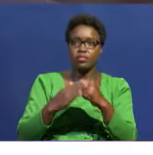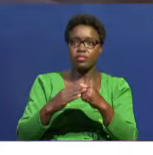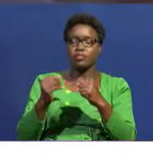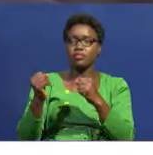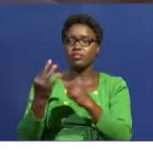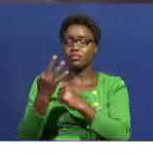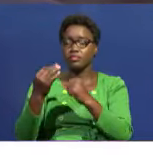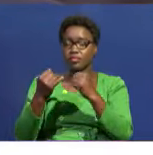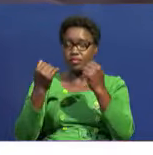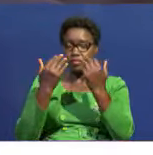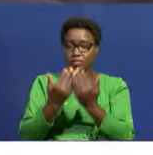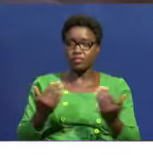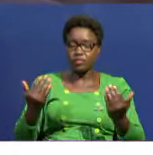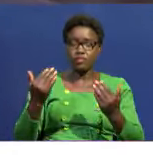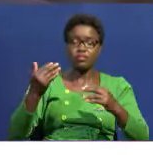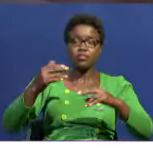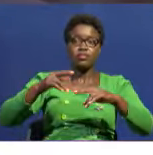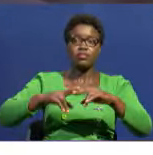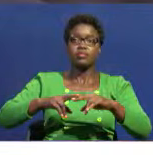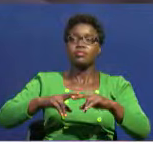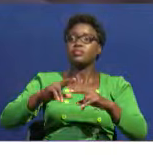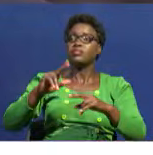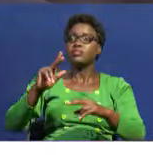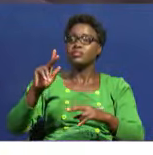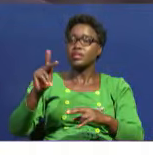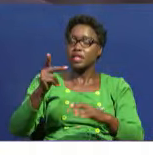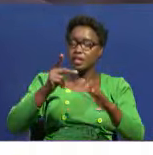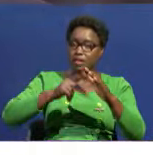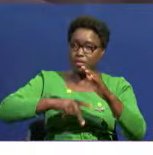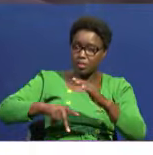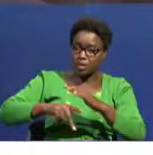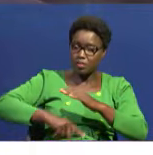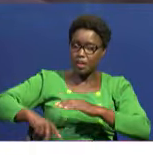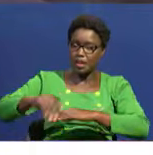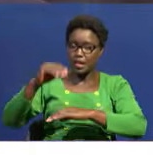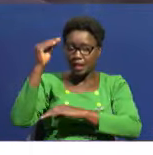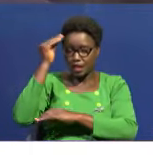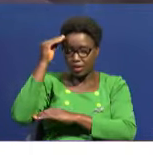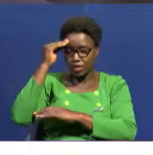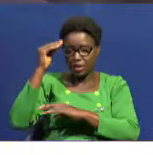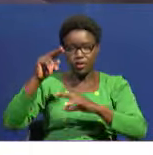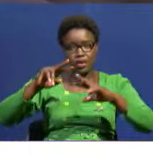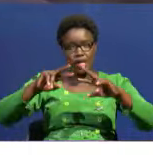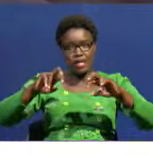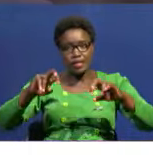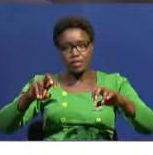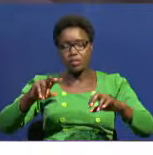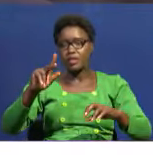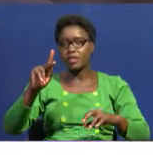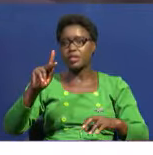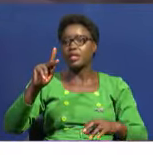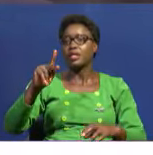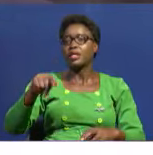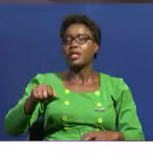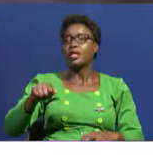1,313,913 candidates will sit for the Kenya Primary School Education Assessment, KPSEA,